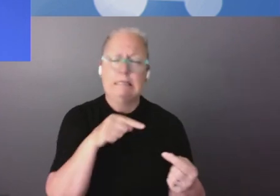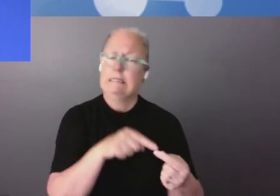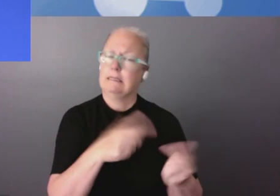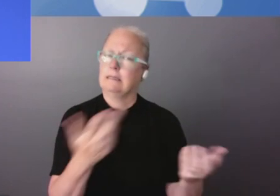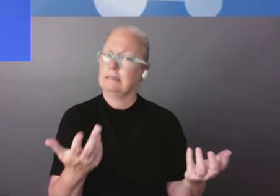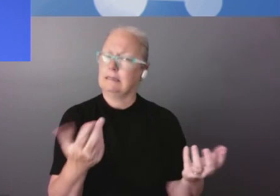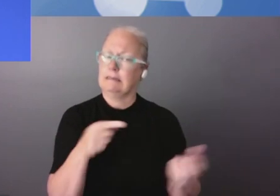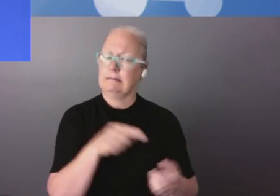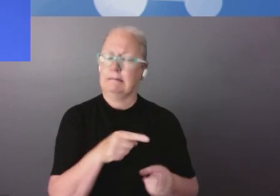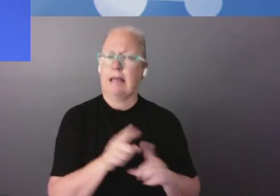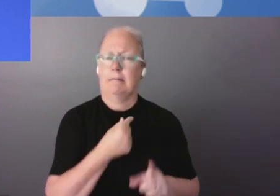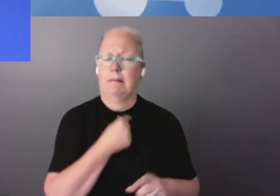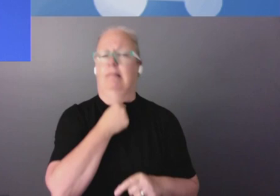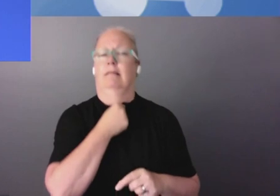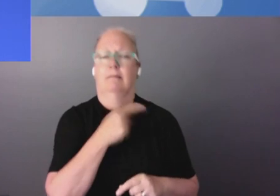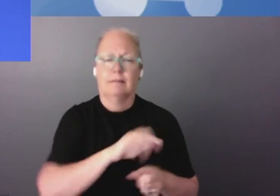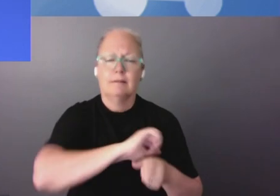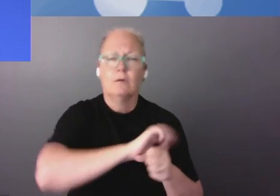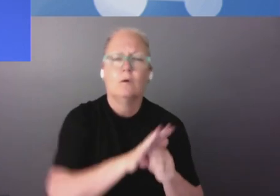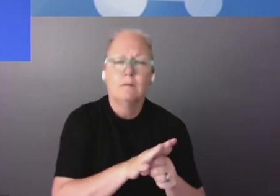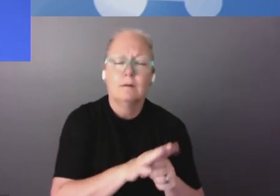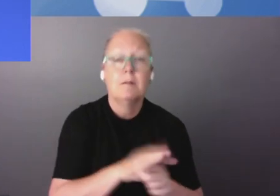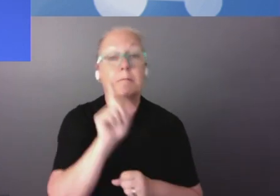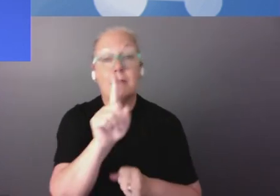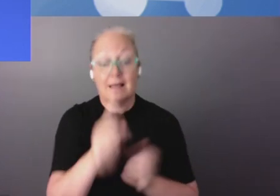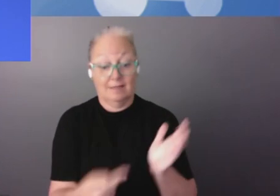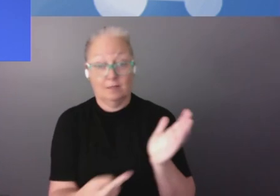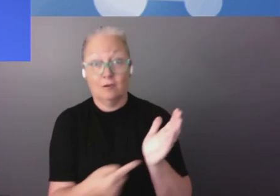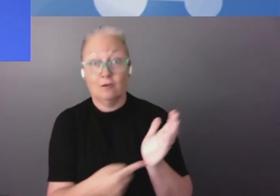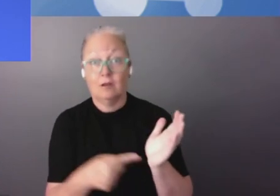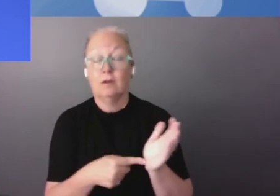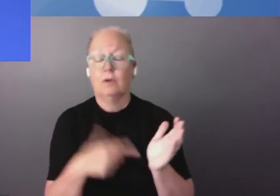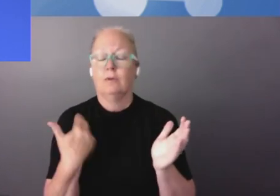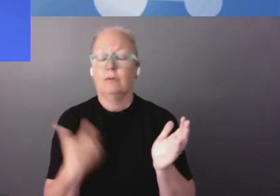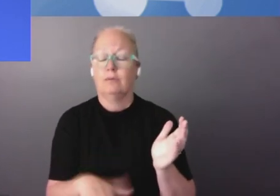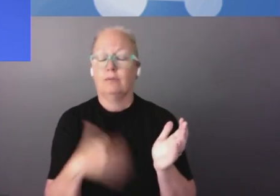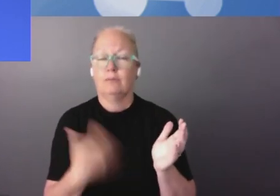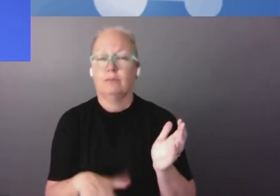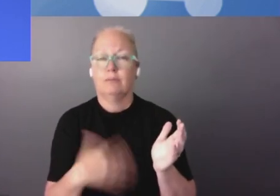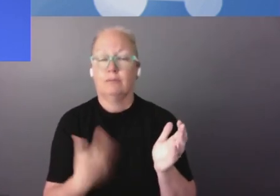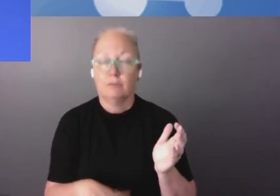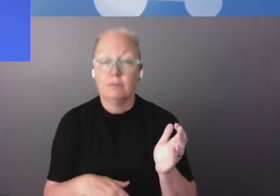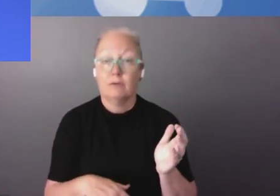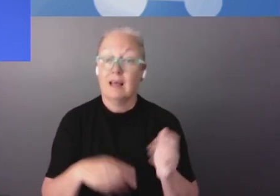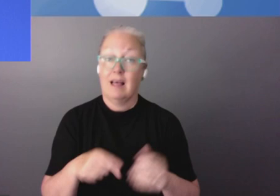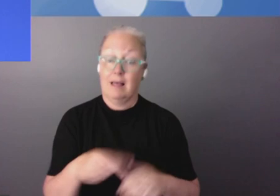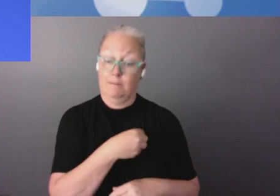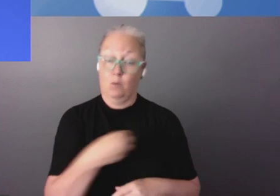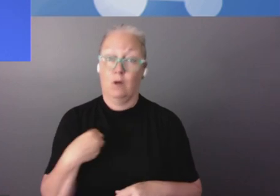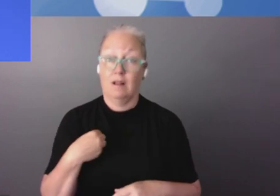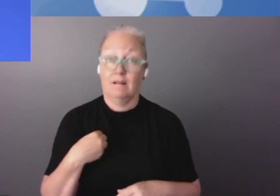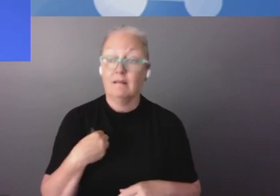choćby w Polsce, gdzie na czas te rozwiązania wdrożyliśmy. To są te dobre